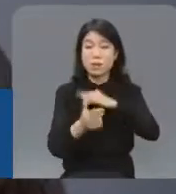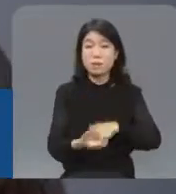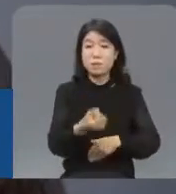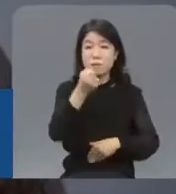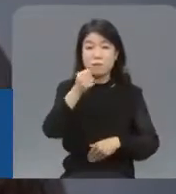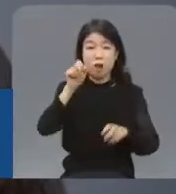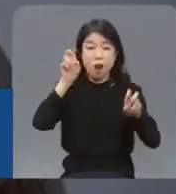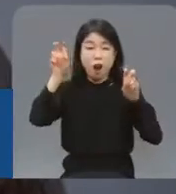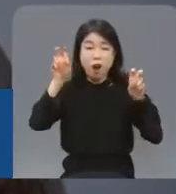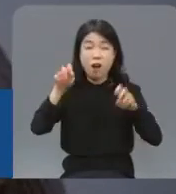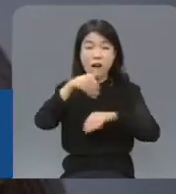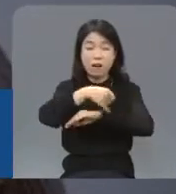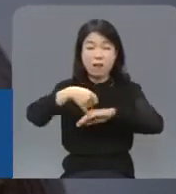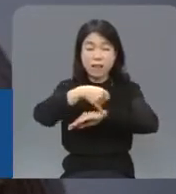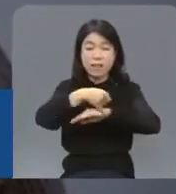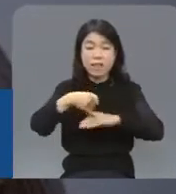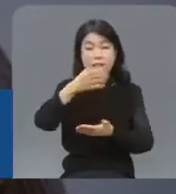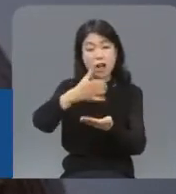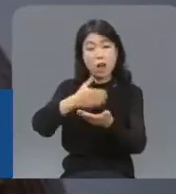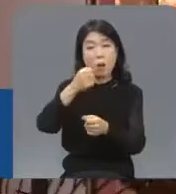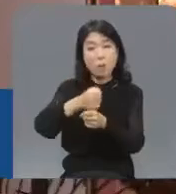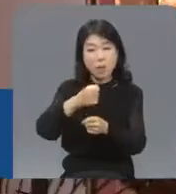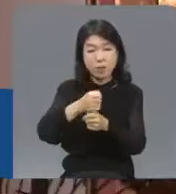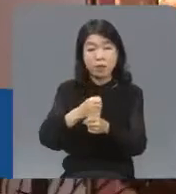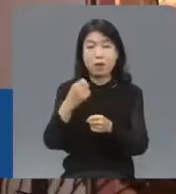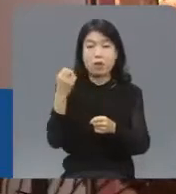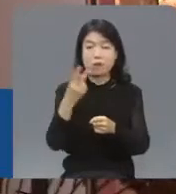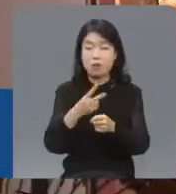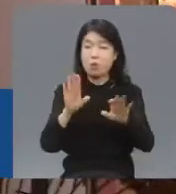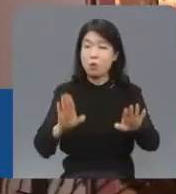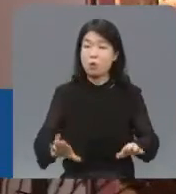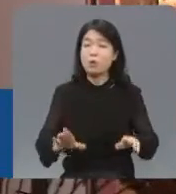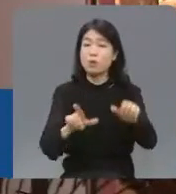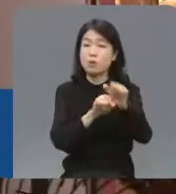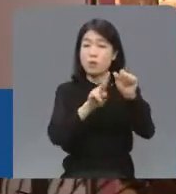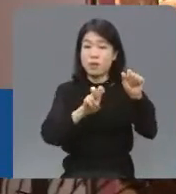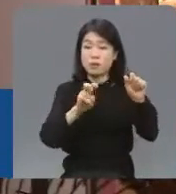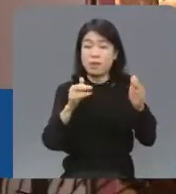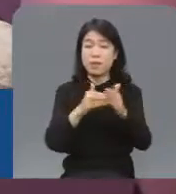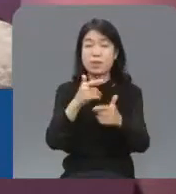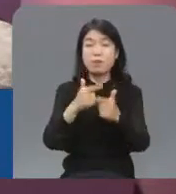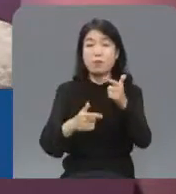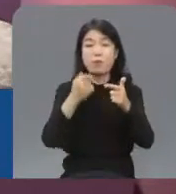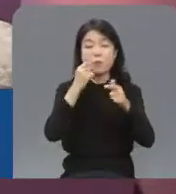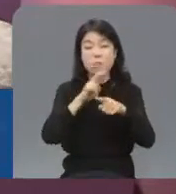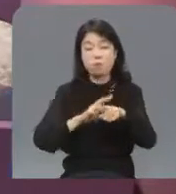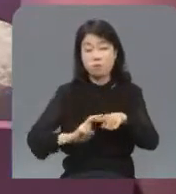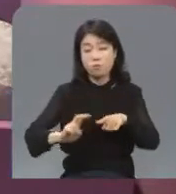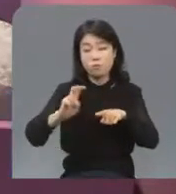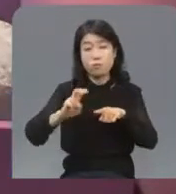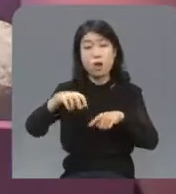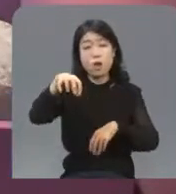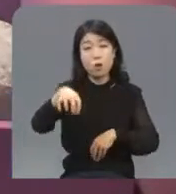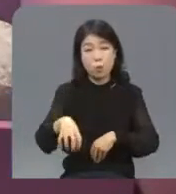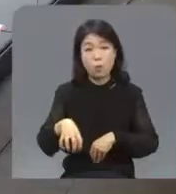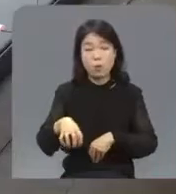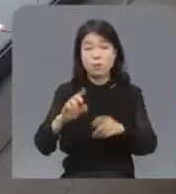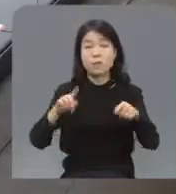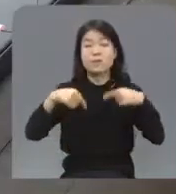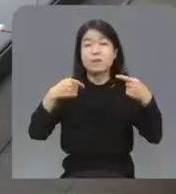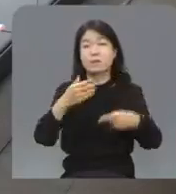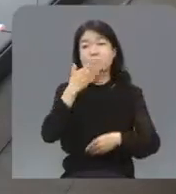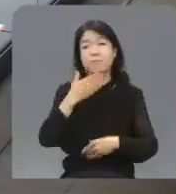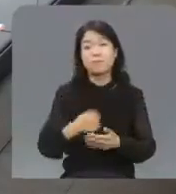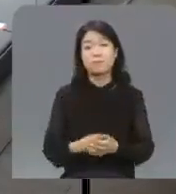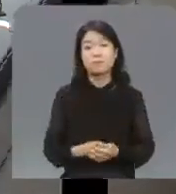소장품인 공룡을 디자인해 머그컵 만들기 등이며 오는 22일까지 목포 해상 케이블카 북항 승강장에서 참여할 수